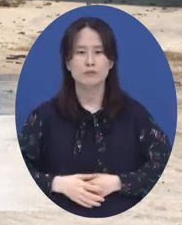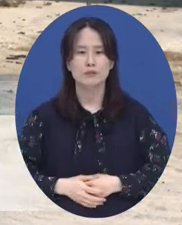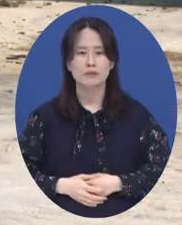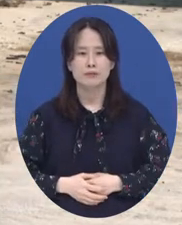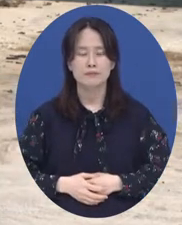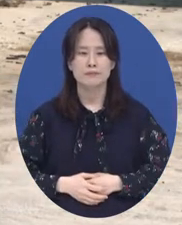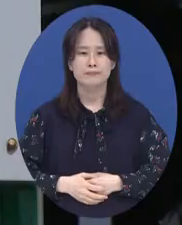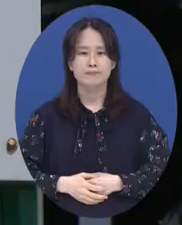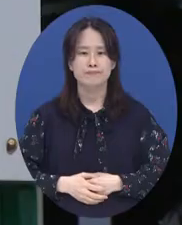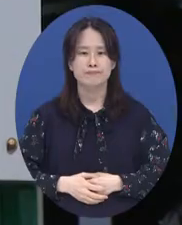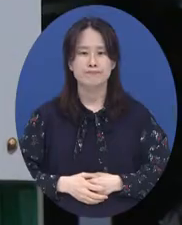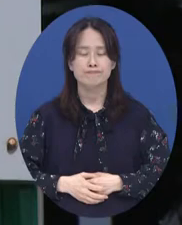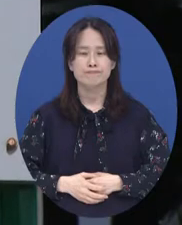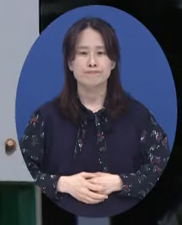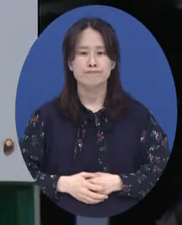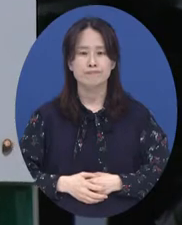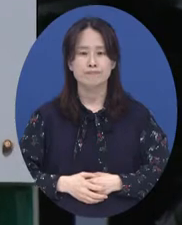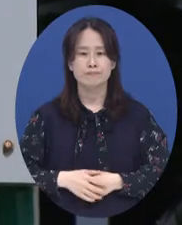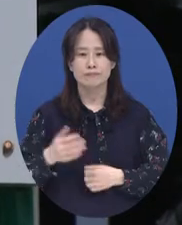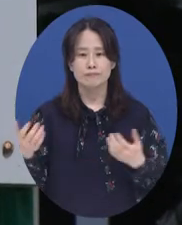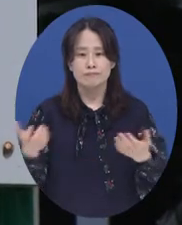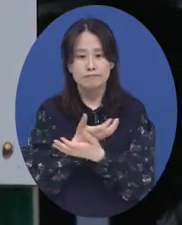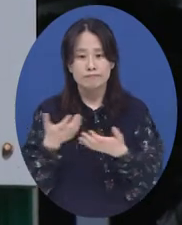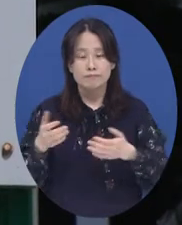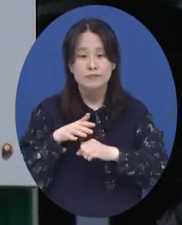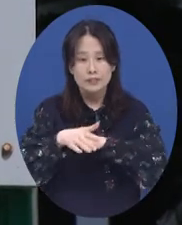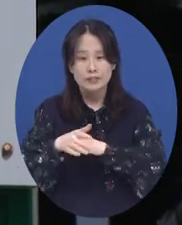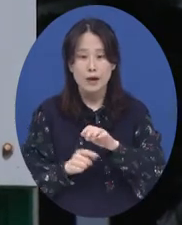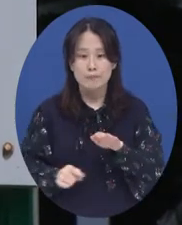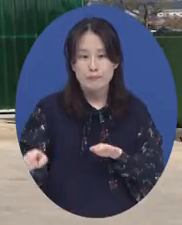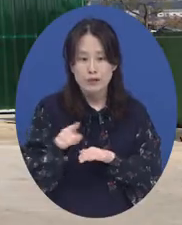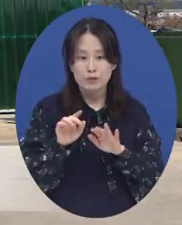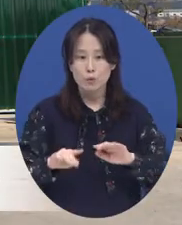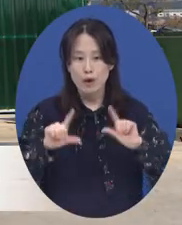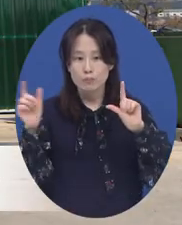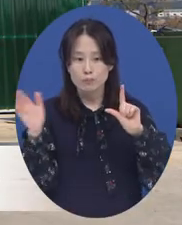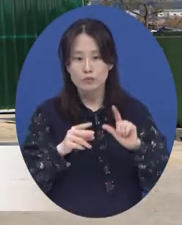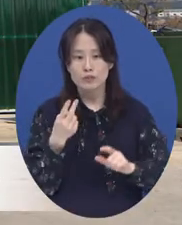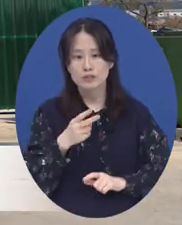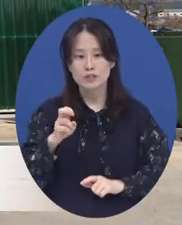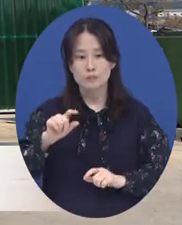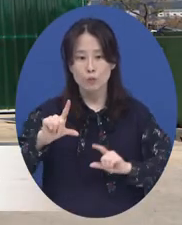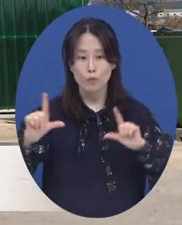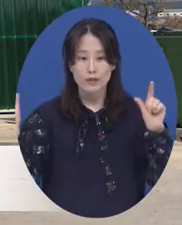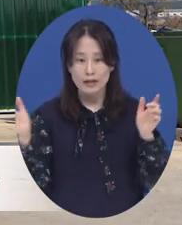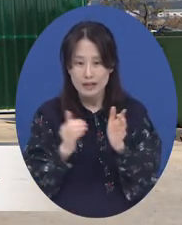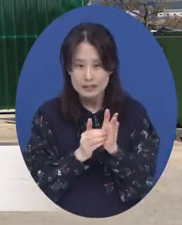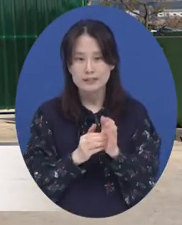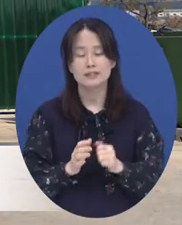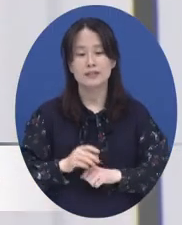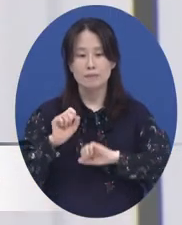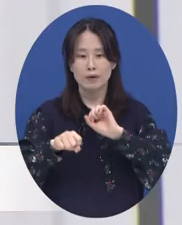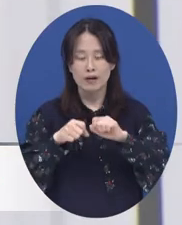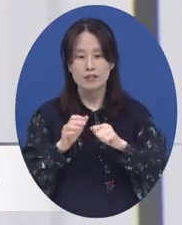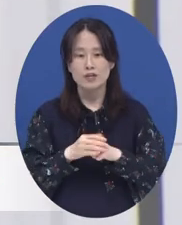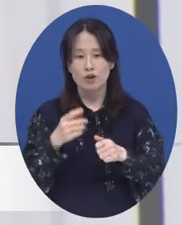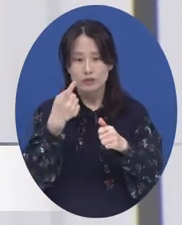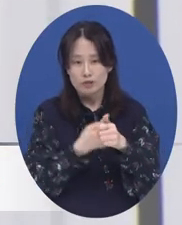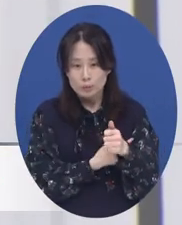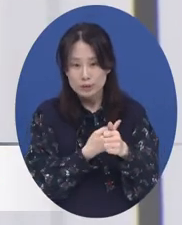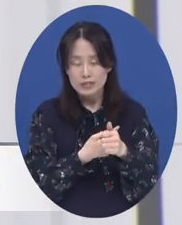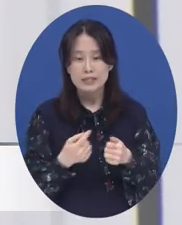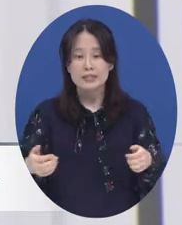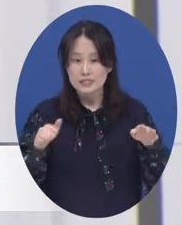호응도가 굉장히 좋죠. 경기도가 이렇게 경축순환농업에 앞장서 올해부터 오는 2025년까지 마을형